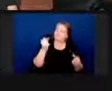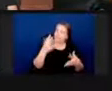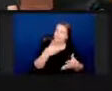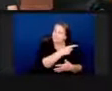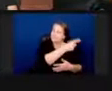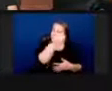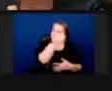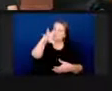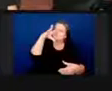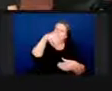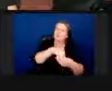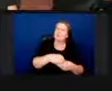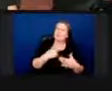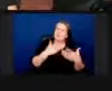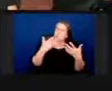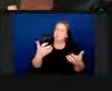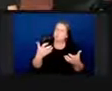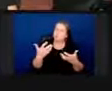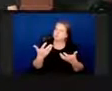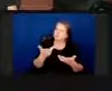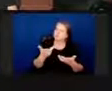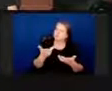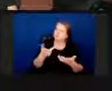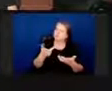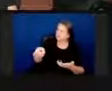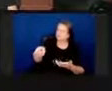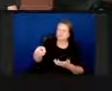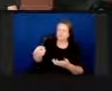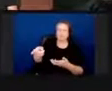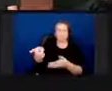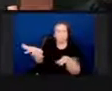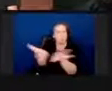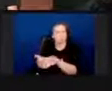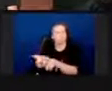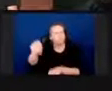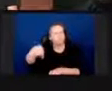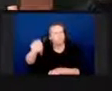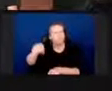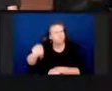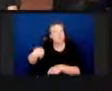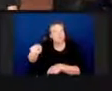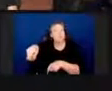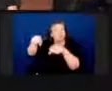أنا وعدد كبير من الموظفين والشركاء الآخرين الذين